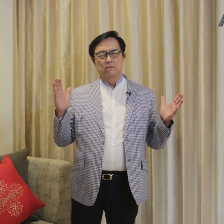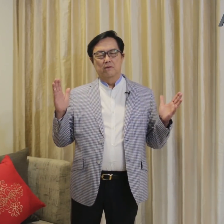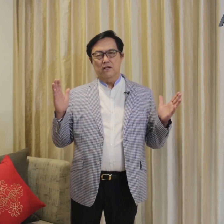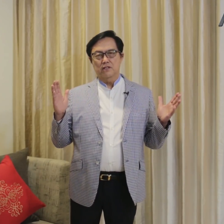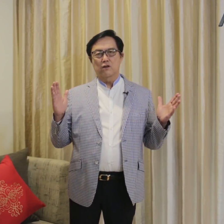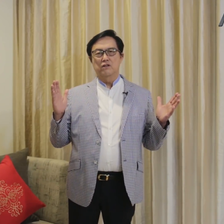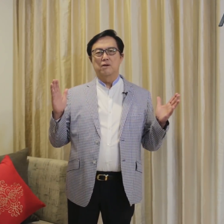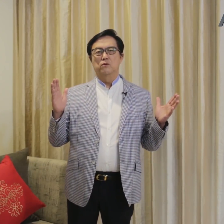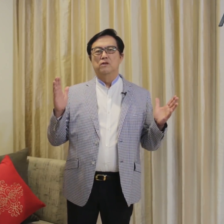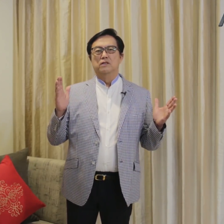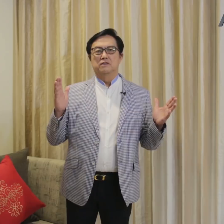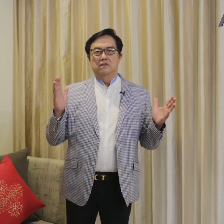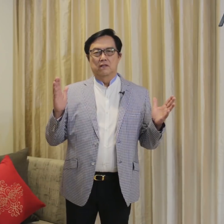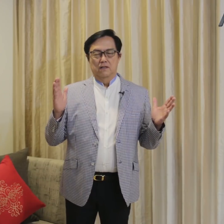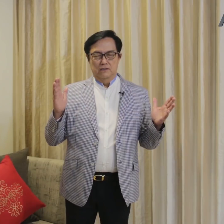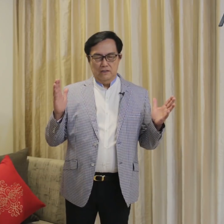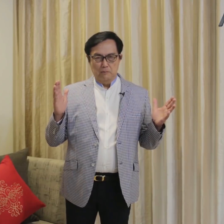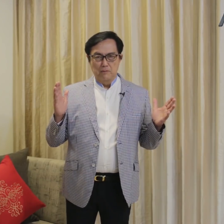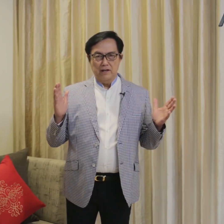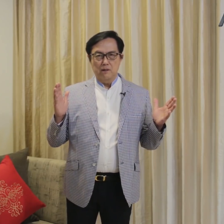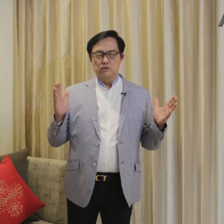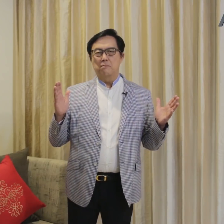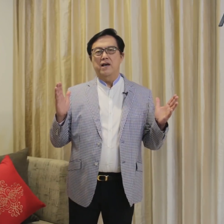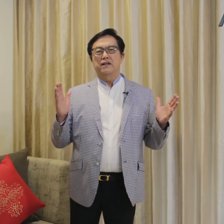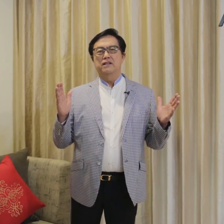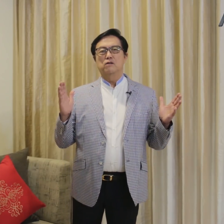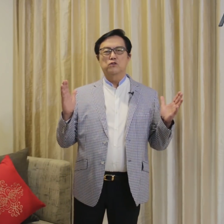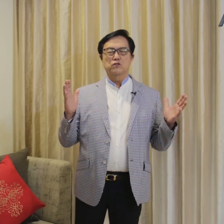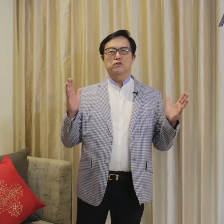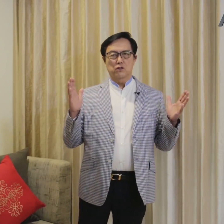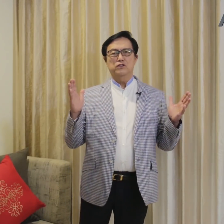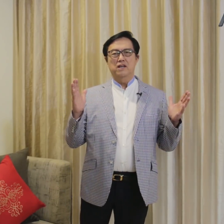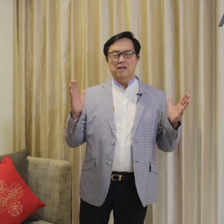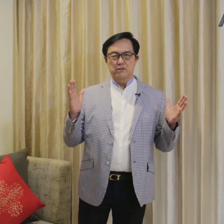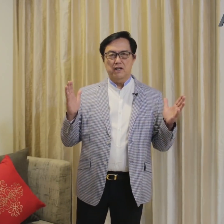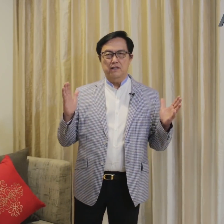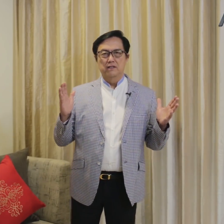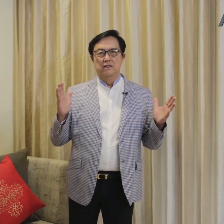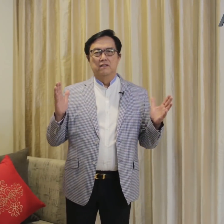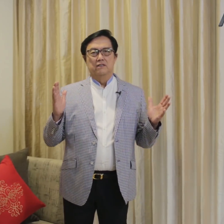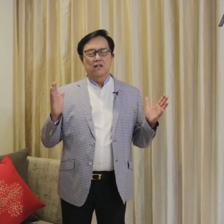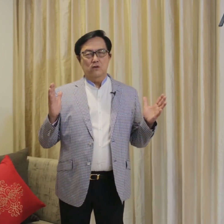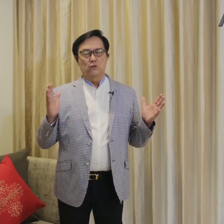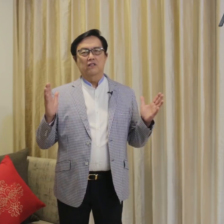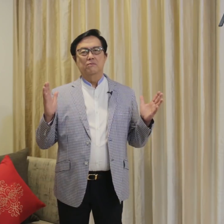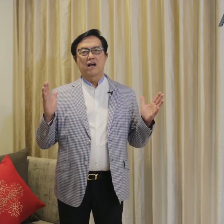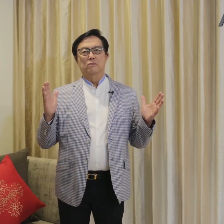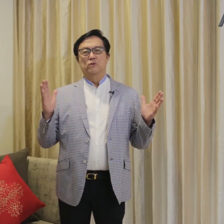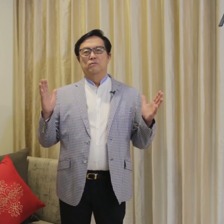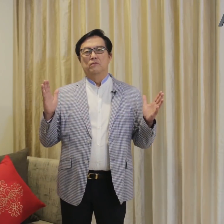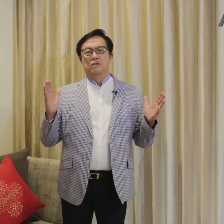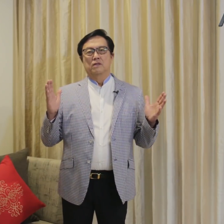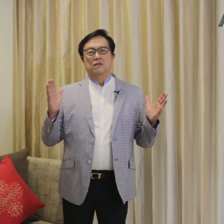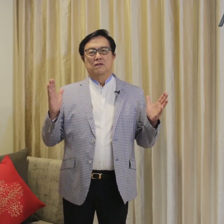setiap kasih karunia-Mu, setiap pemeliharaan-Mu sampai hari ini dan seterusnya kami serahkan segala sesuatu ke dalam